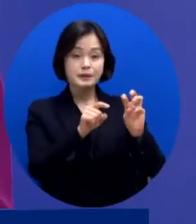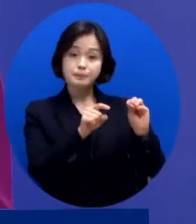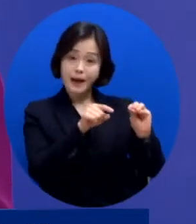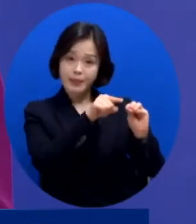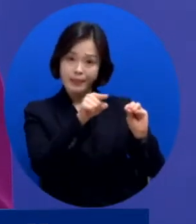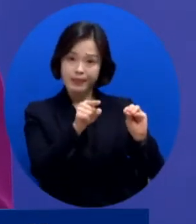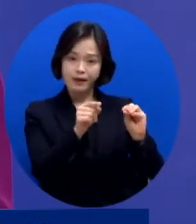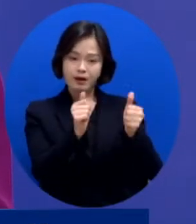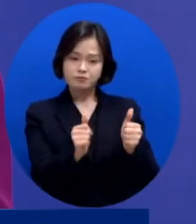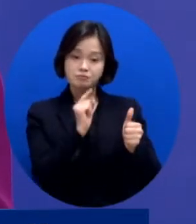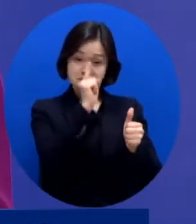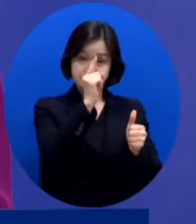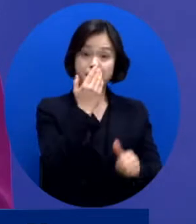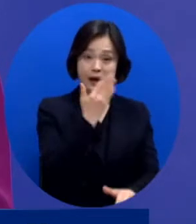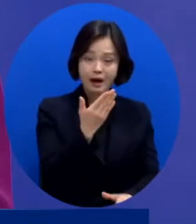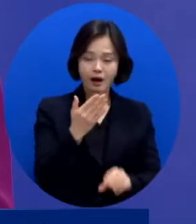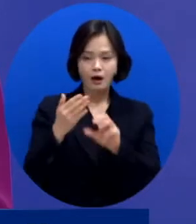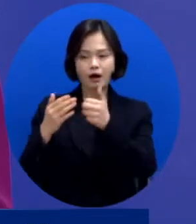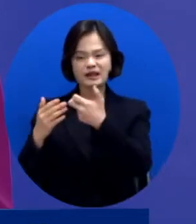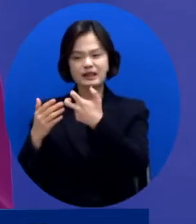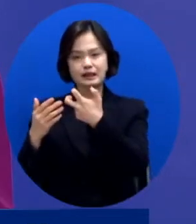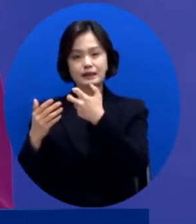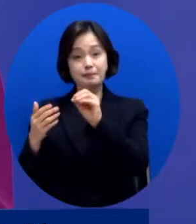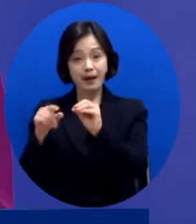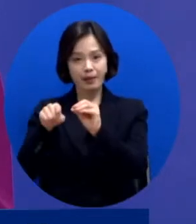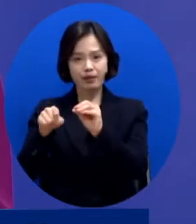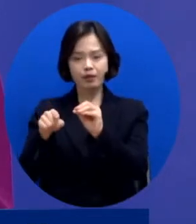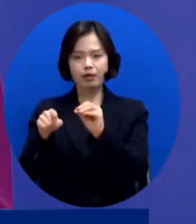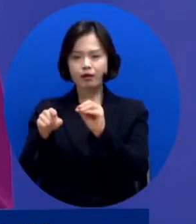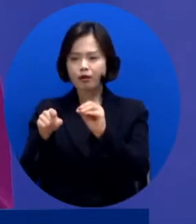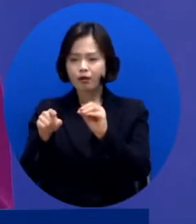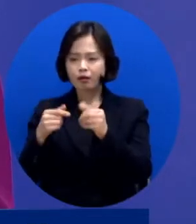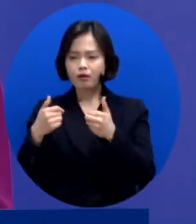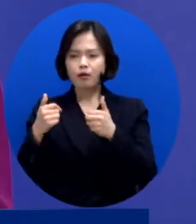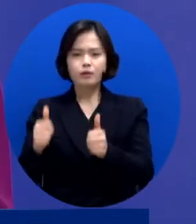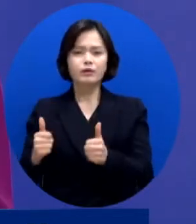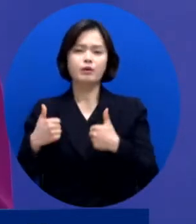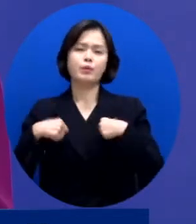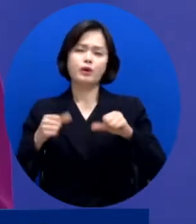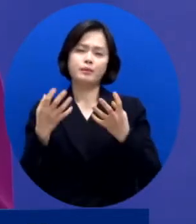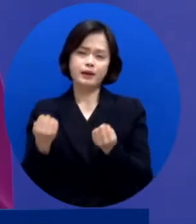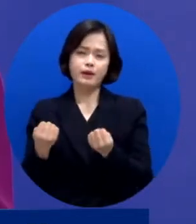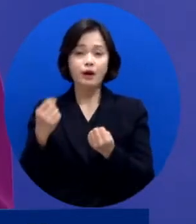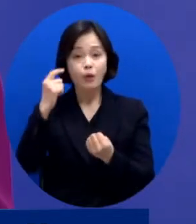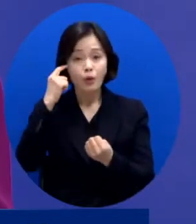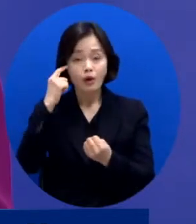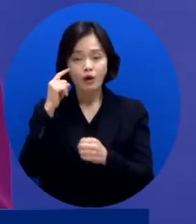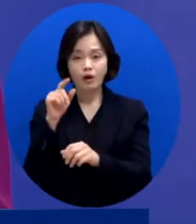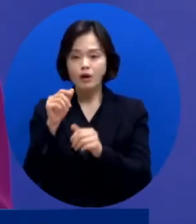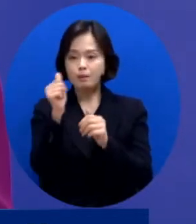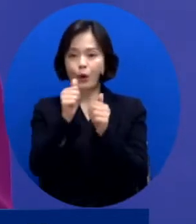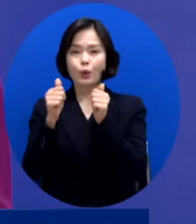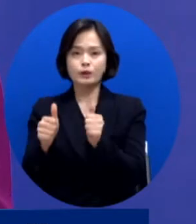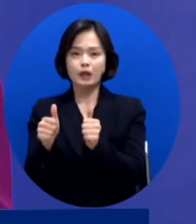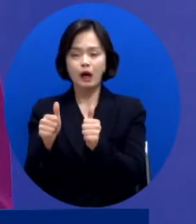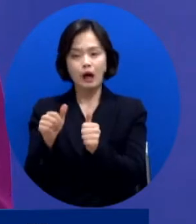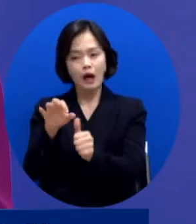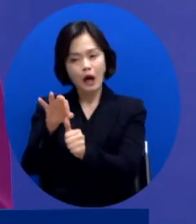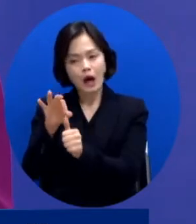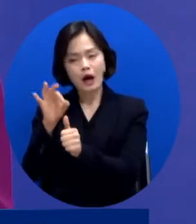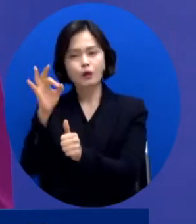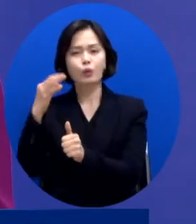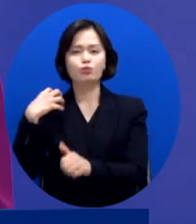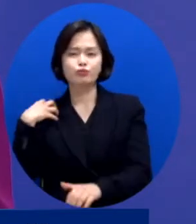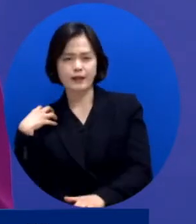변호사 비용 때문에 포기한다고 하는데요. 경제적 사정으로 변호사 사무실을 찾아가기 힘든 사람들에게 셀프 소송을 도와주는